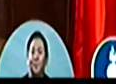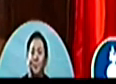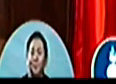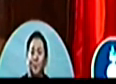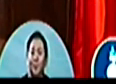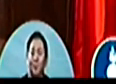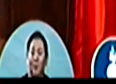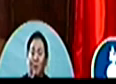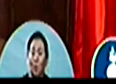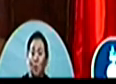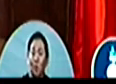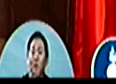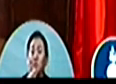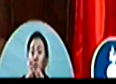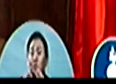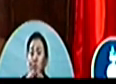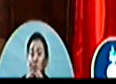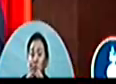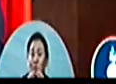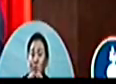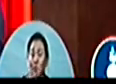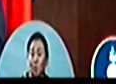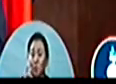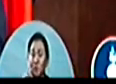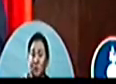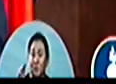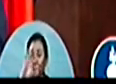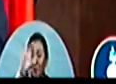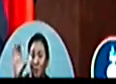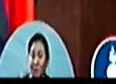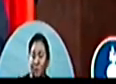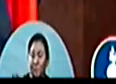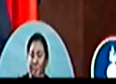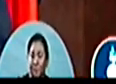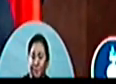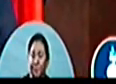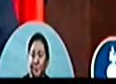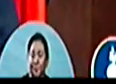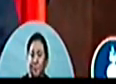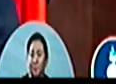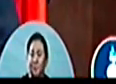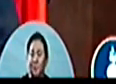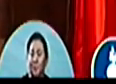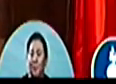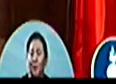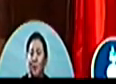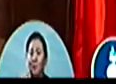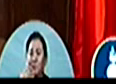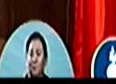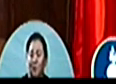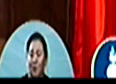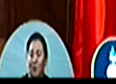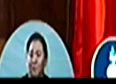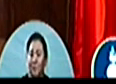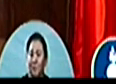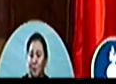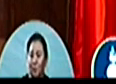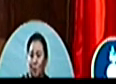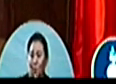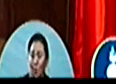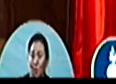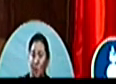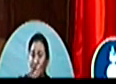жишээ нь манай хууль шүүх одоо хүчний байгууллагууд маань үндсэндээ иргэндээ үйлчилж чадчихна. Ер нь тэр этгээл одоо